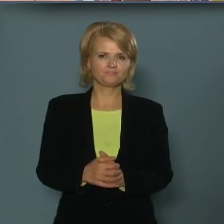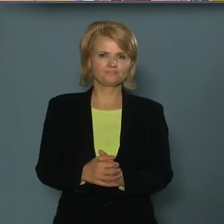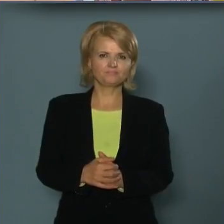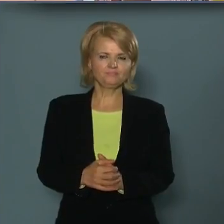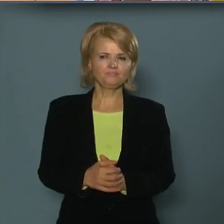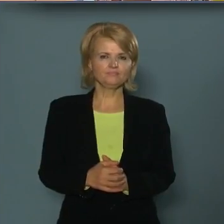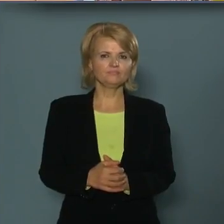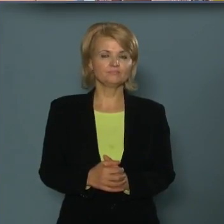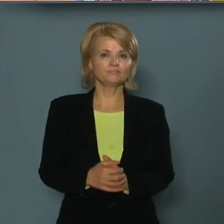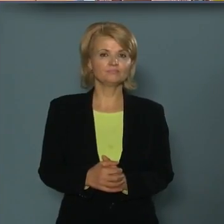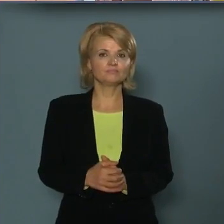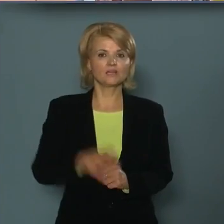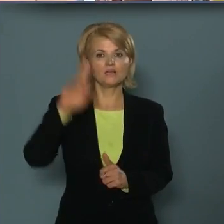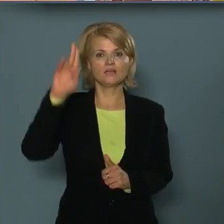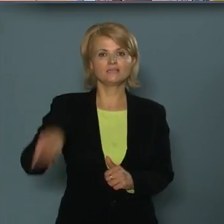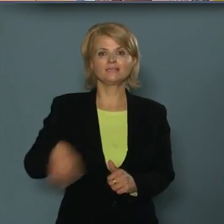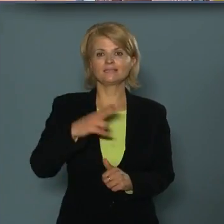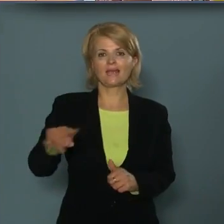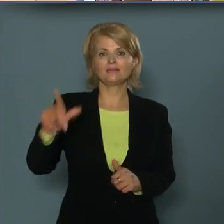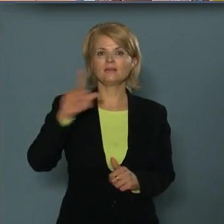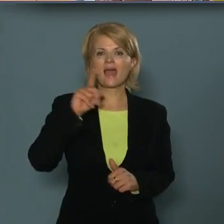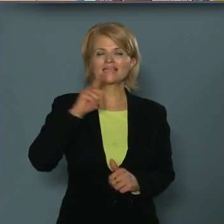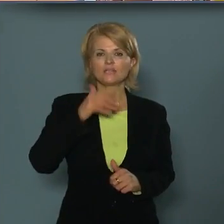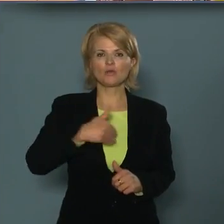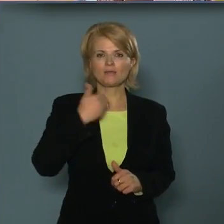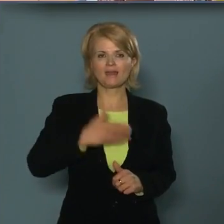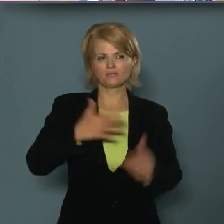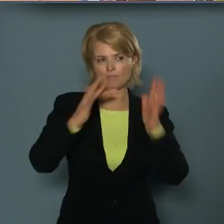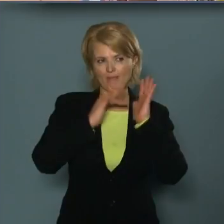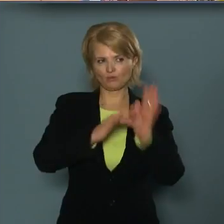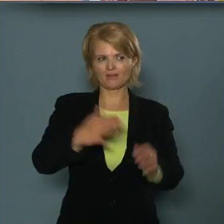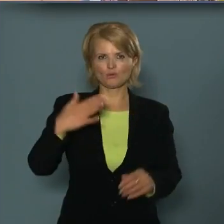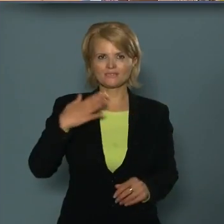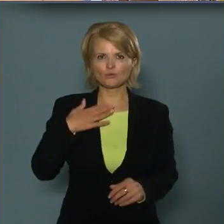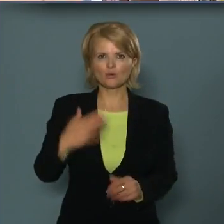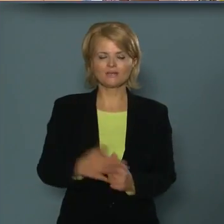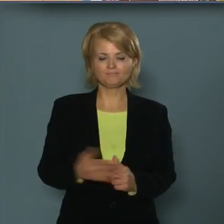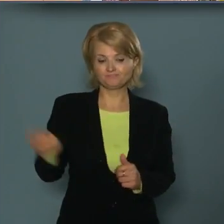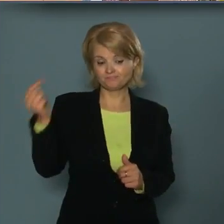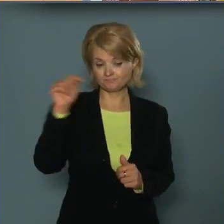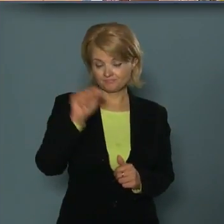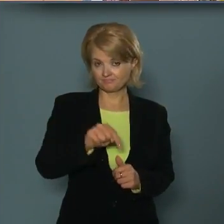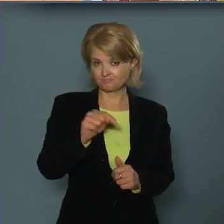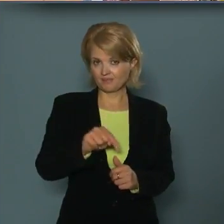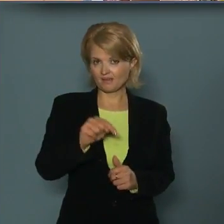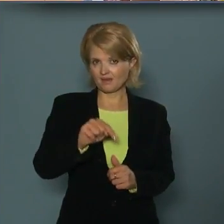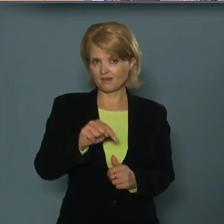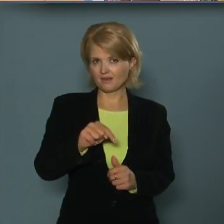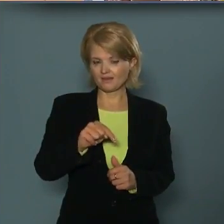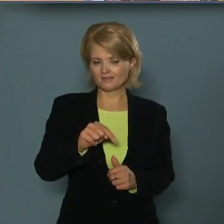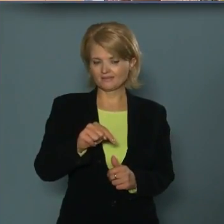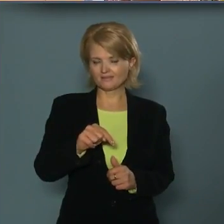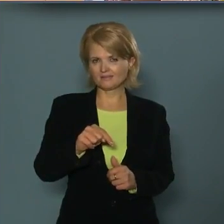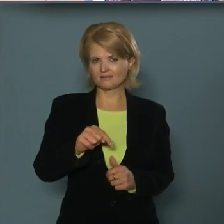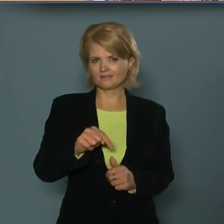Bemutatkozásunk történt a Szent László gimnáziumban is, aztán itt akkor még a, de